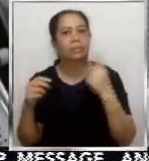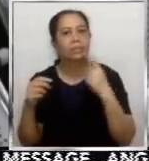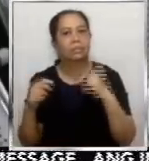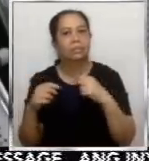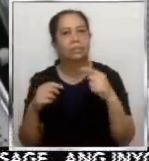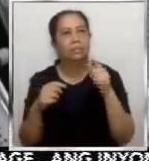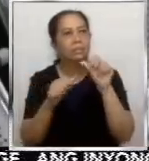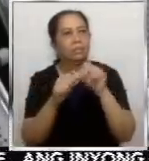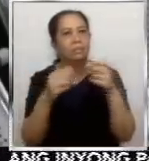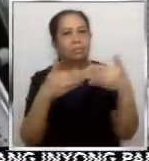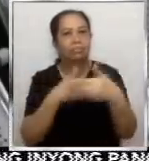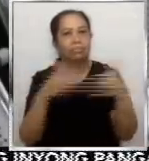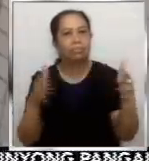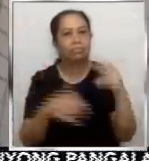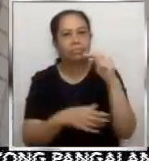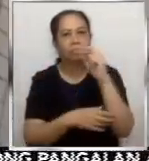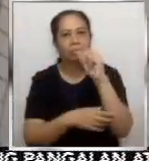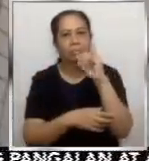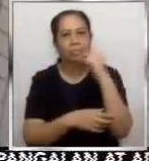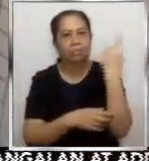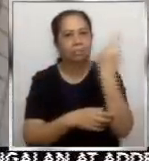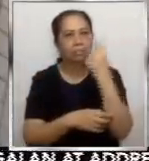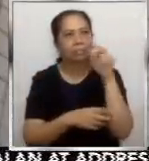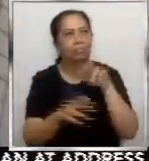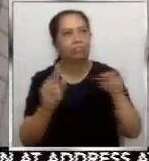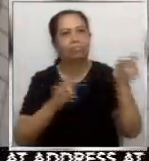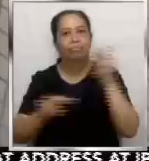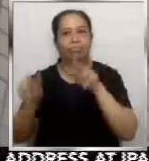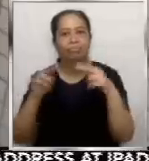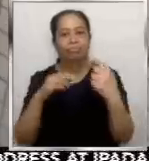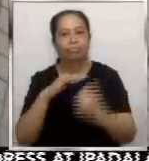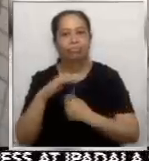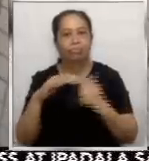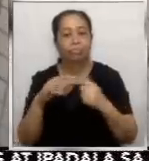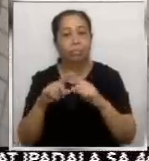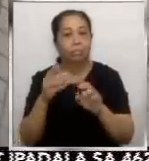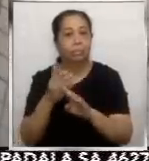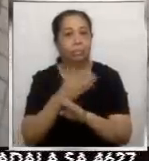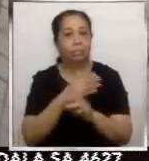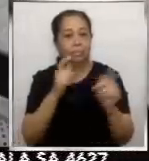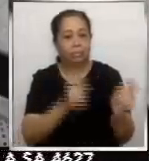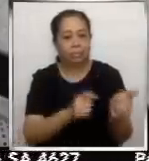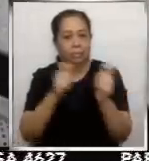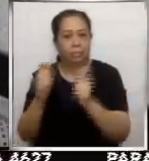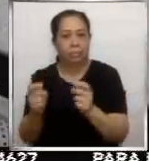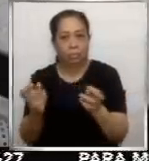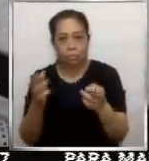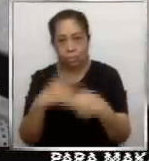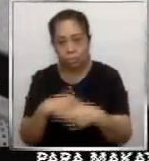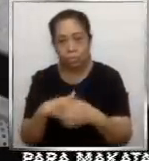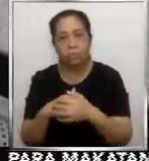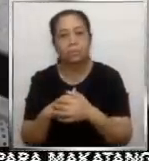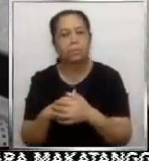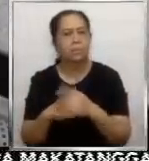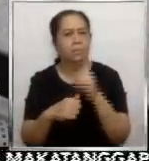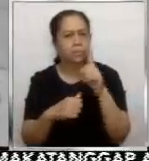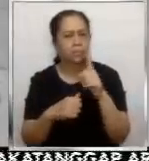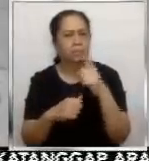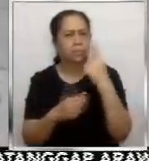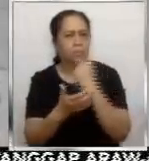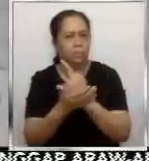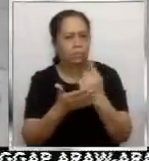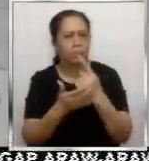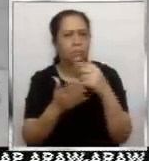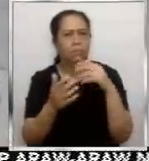sulok ng Ninoy Aquino International Airport. Pero bago malipat sa maliit na kwarto, isang linggo rin daw siyang nagpalipas ng